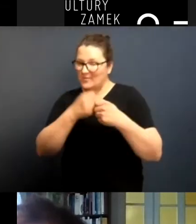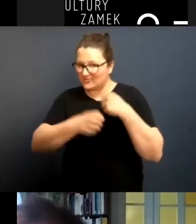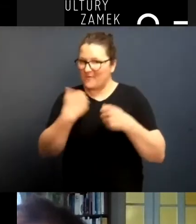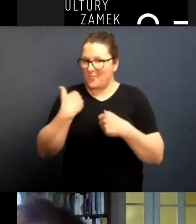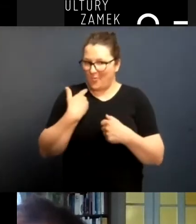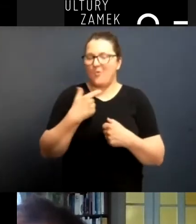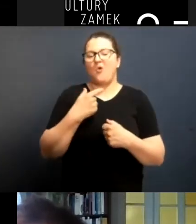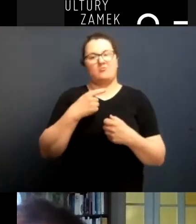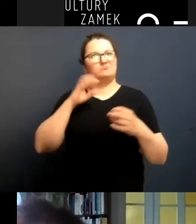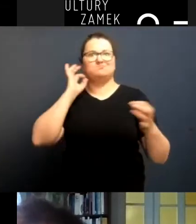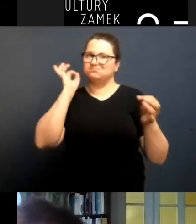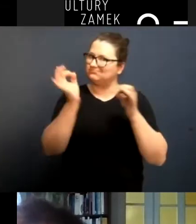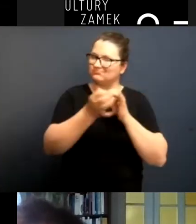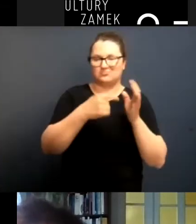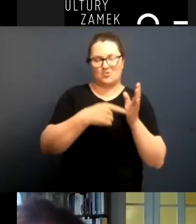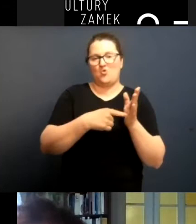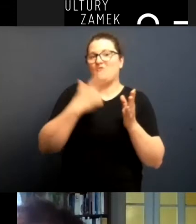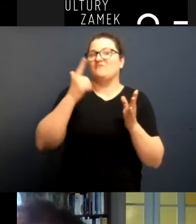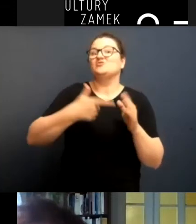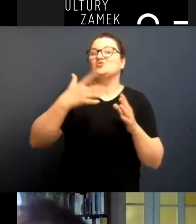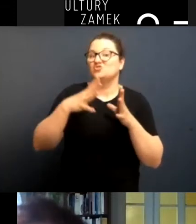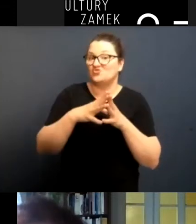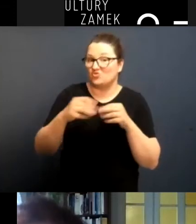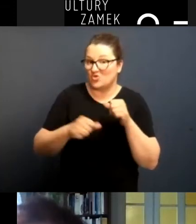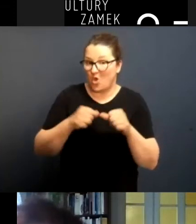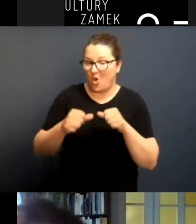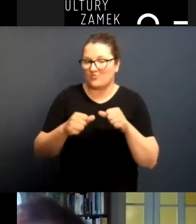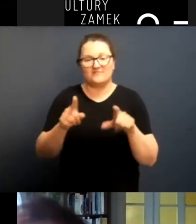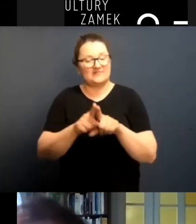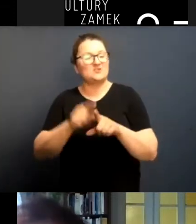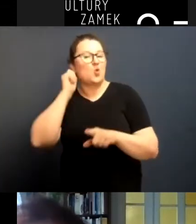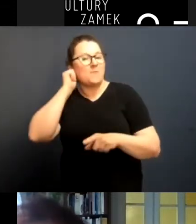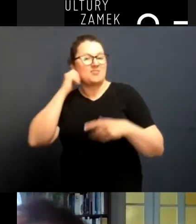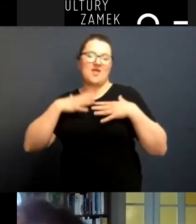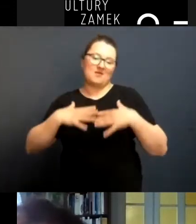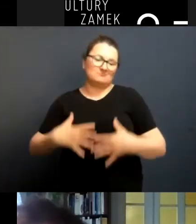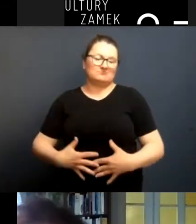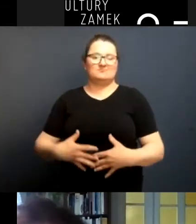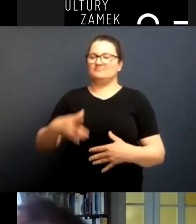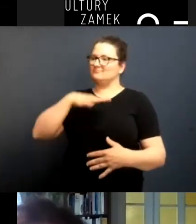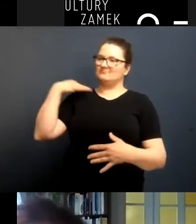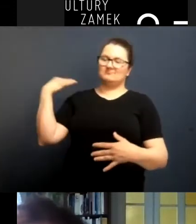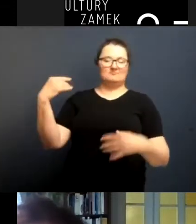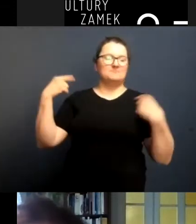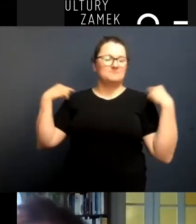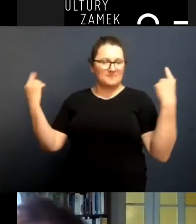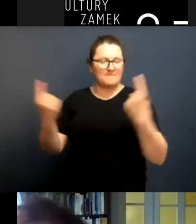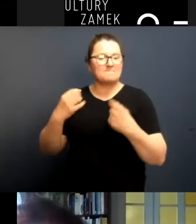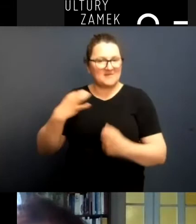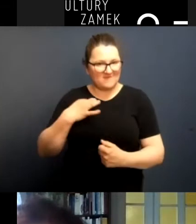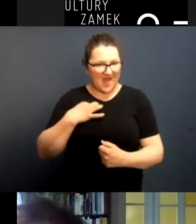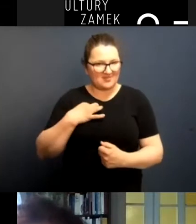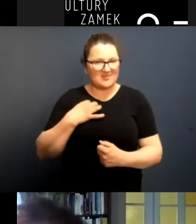także wywołały burzę. To już 2010 rok. Również kobiety w bieliźnie, przestrzeni